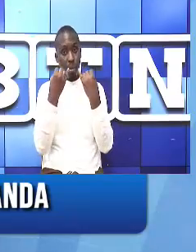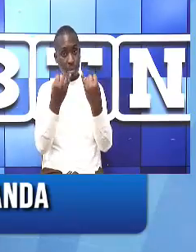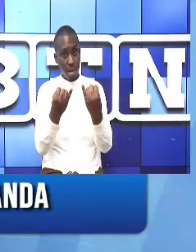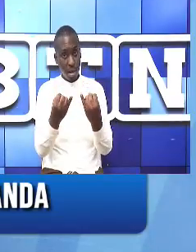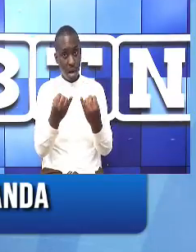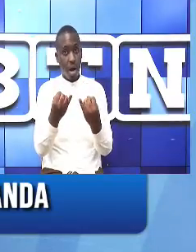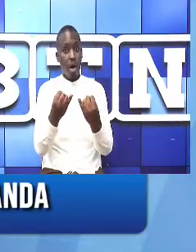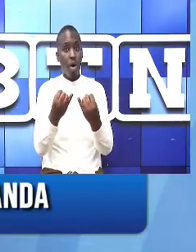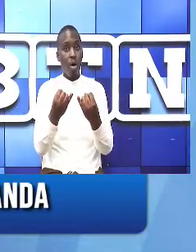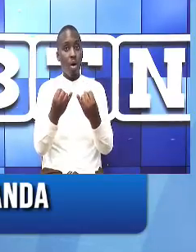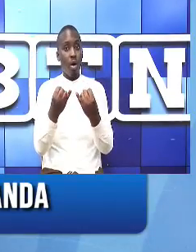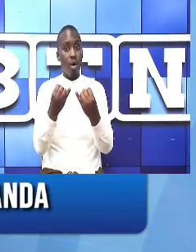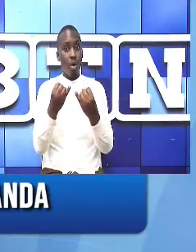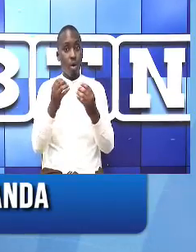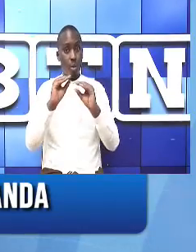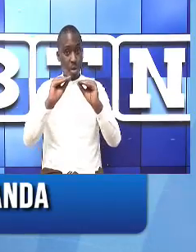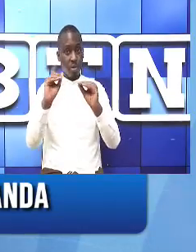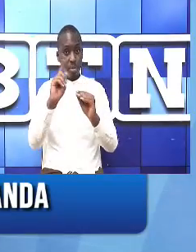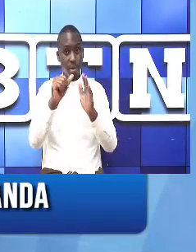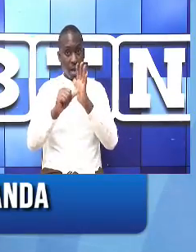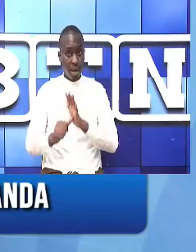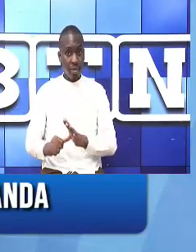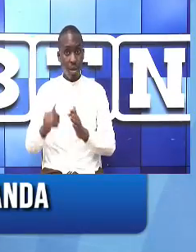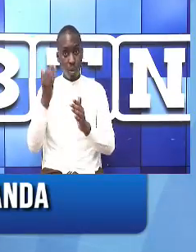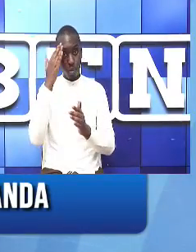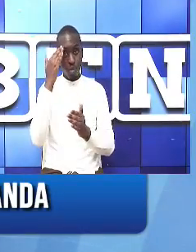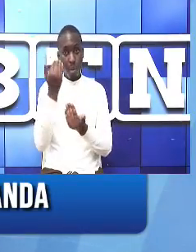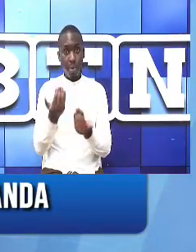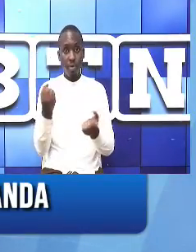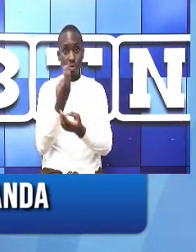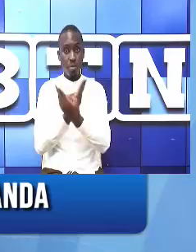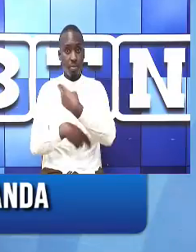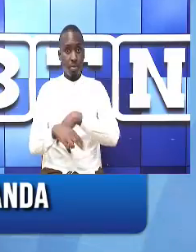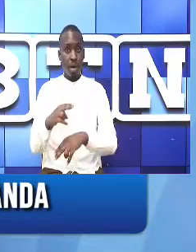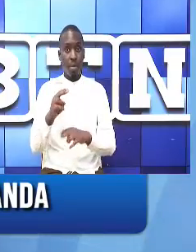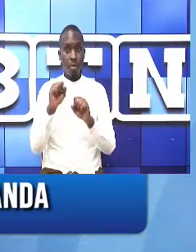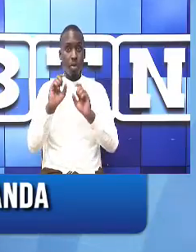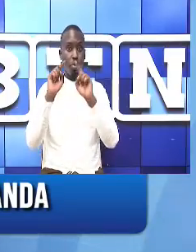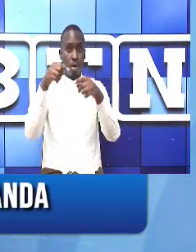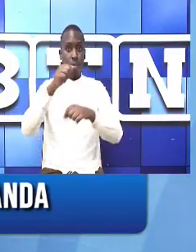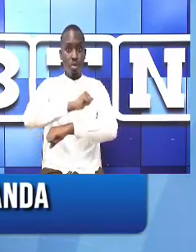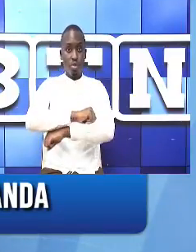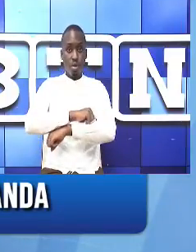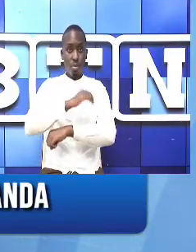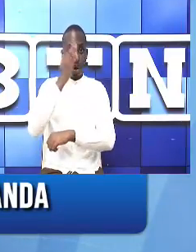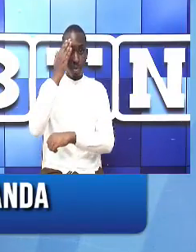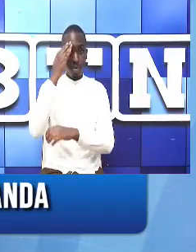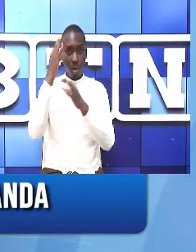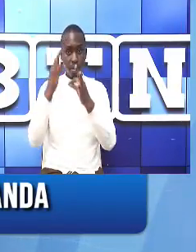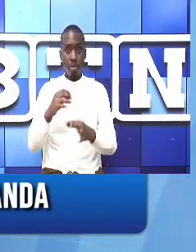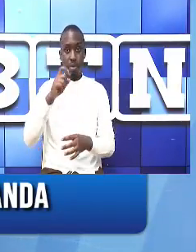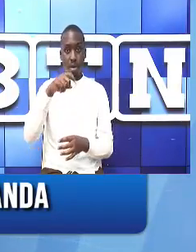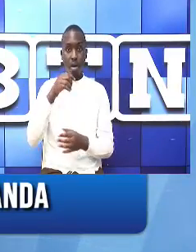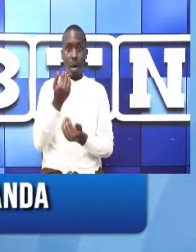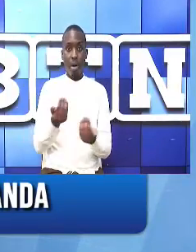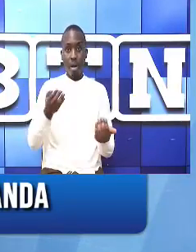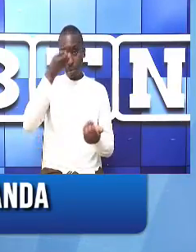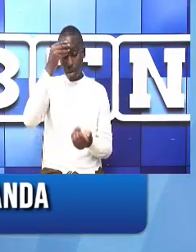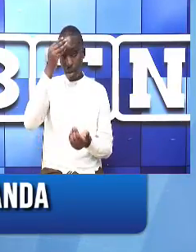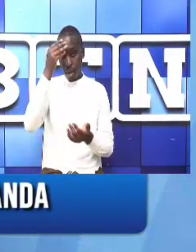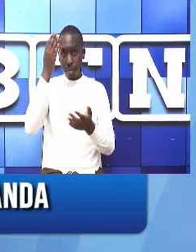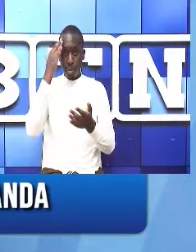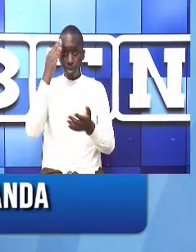uburezi budaheza buri hose mwari muzi ko abana bafite ubumuga bashobora kujya ku ishuri ese mwe muzi ko ari ibikenewe ngo abo bana bige ese mwe muzi